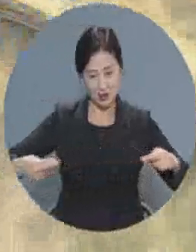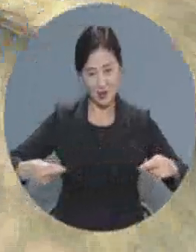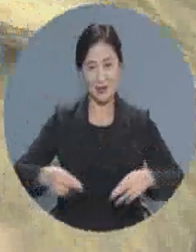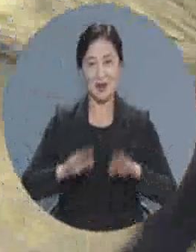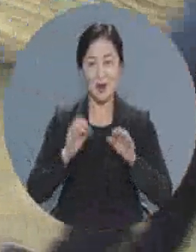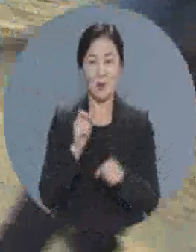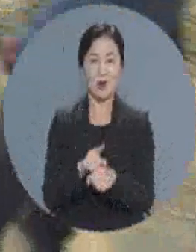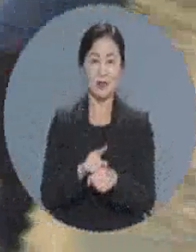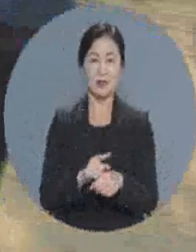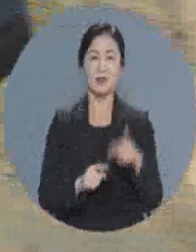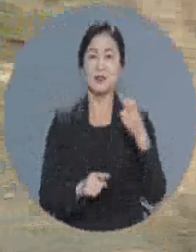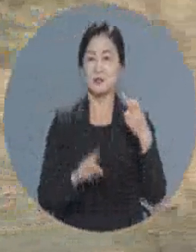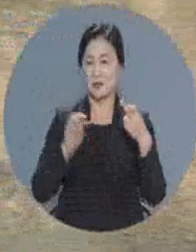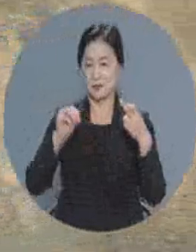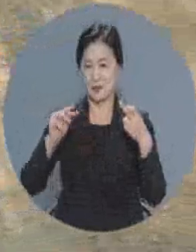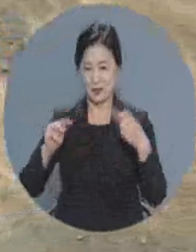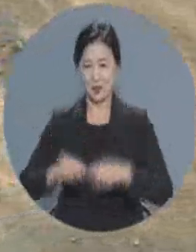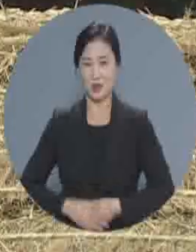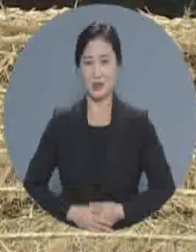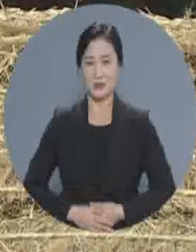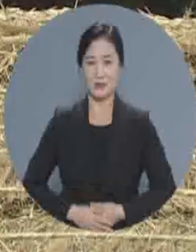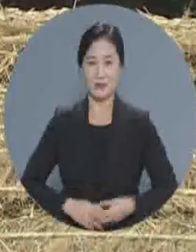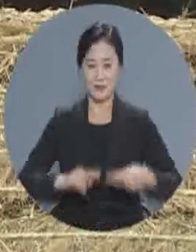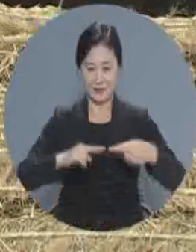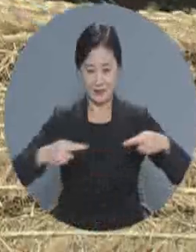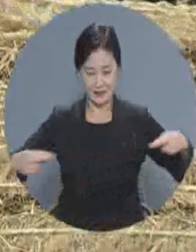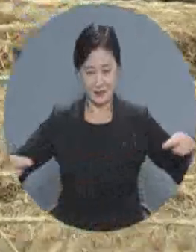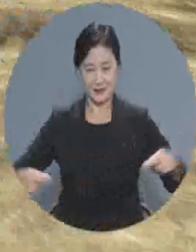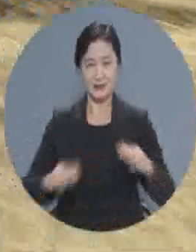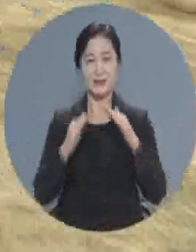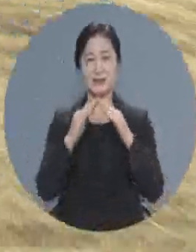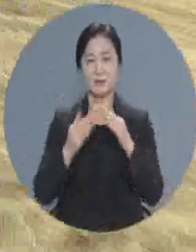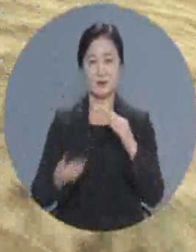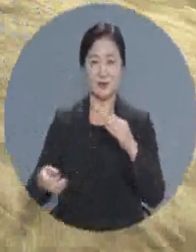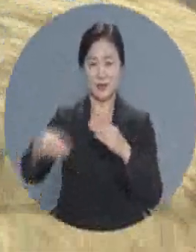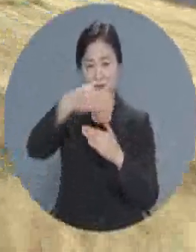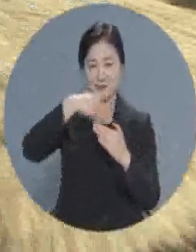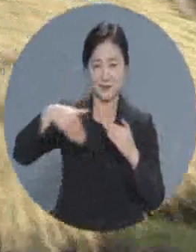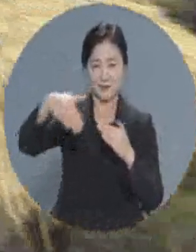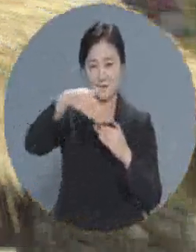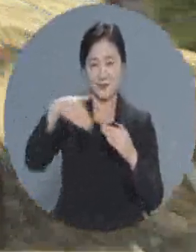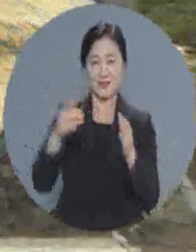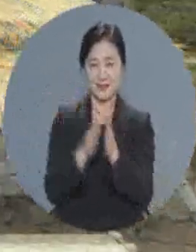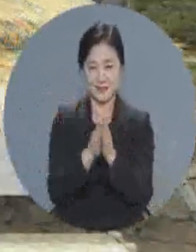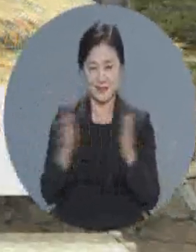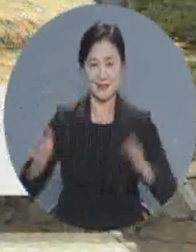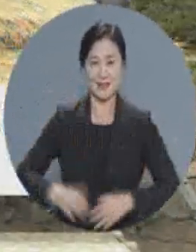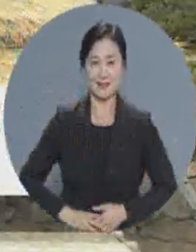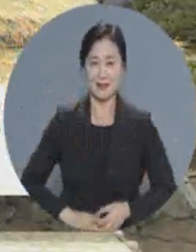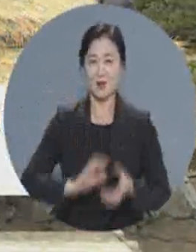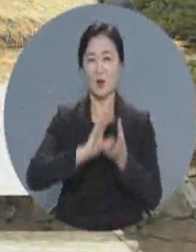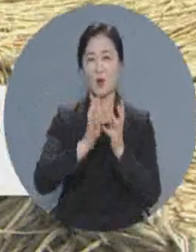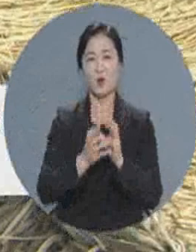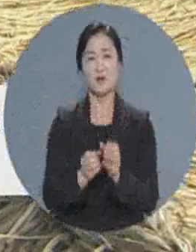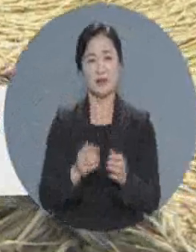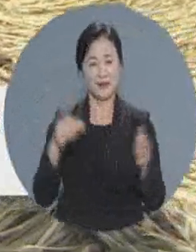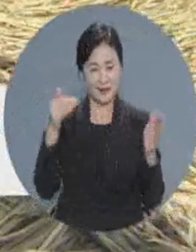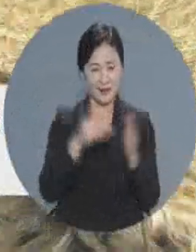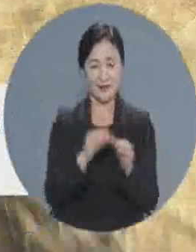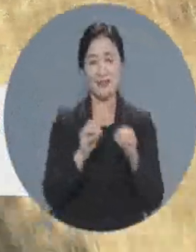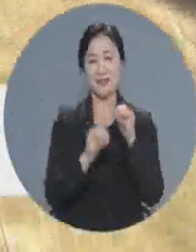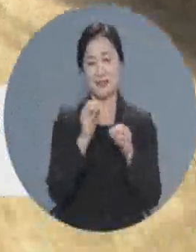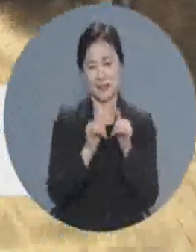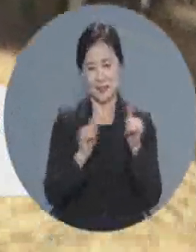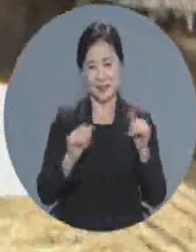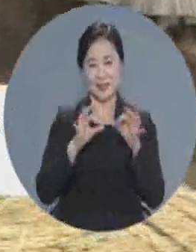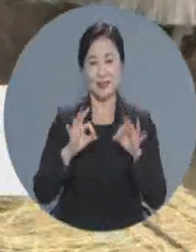어느새 12m 길이의 용마루가 돼 지붕 중앙에 얹혀집니다. 모란이 피기까지의 서정시인